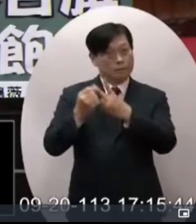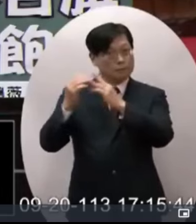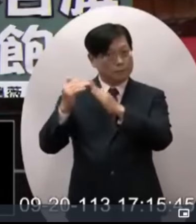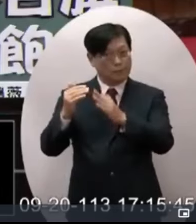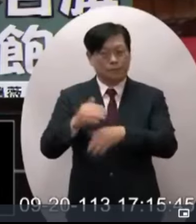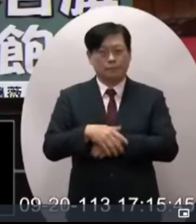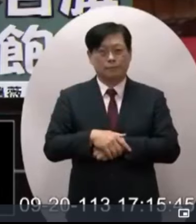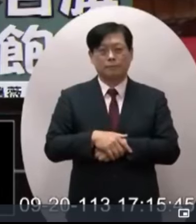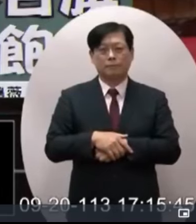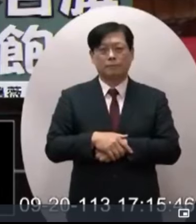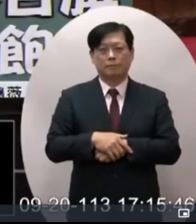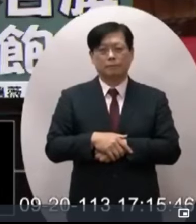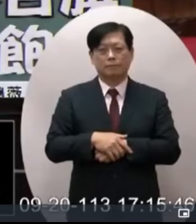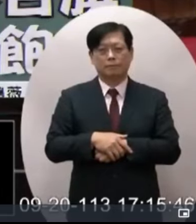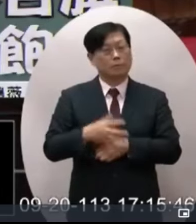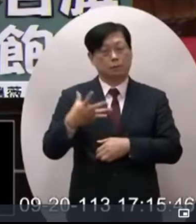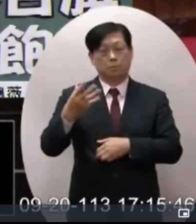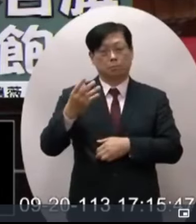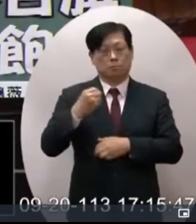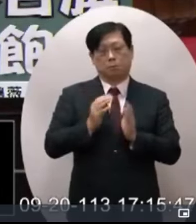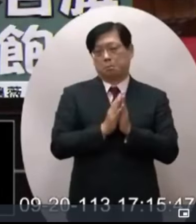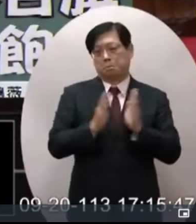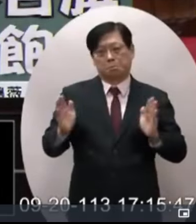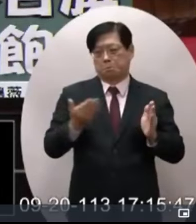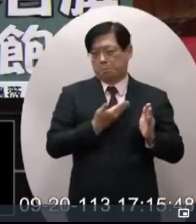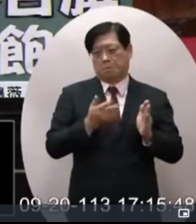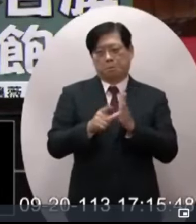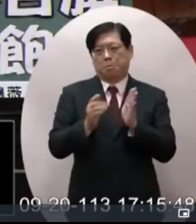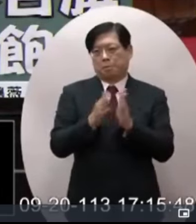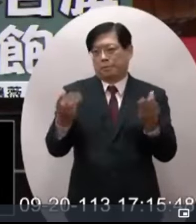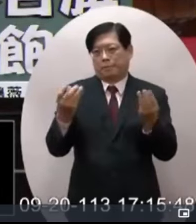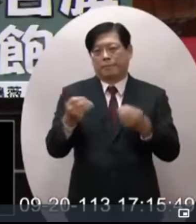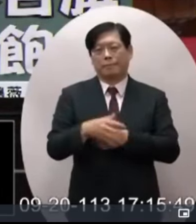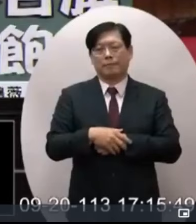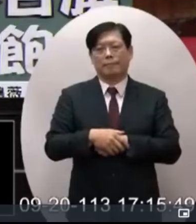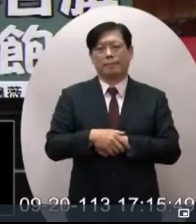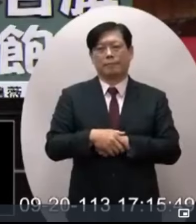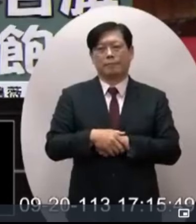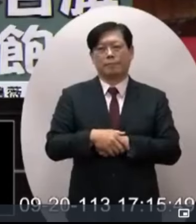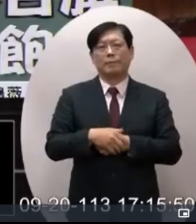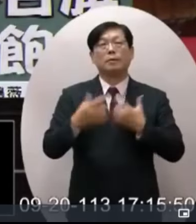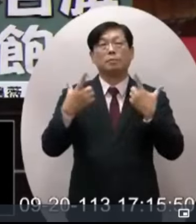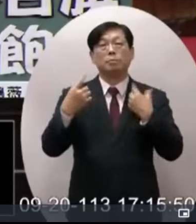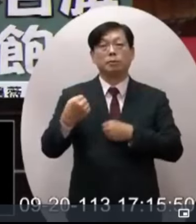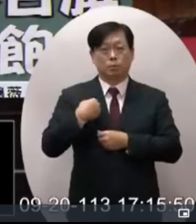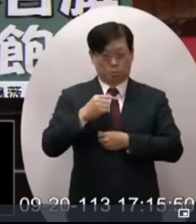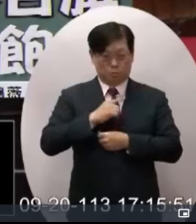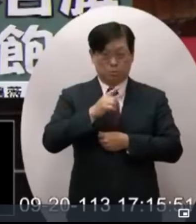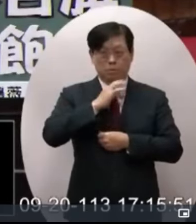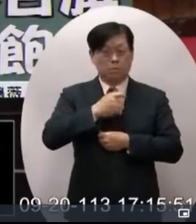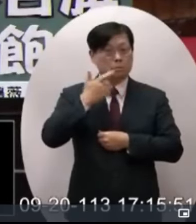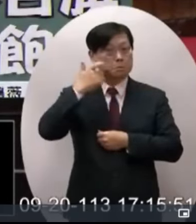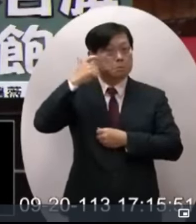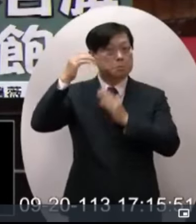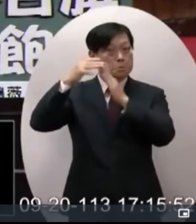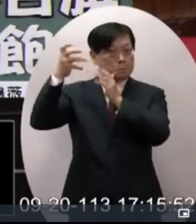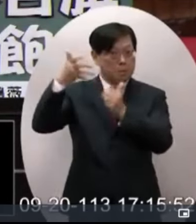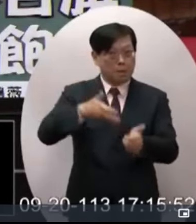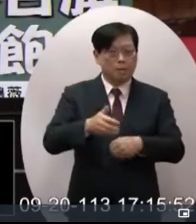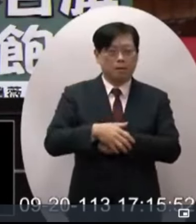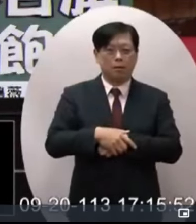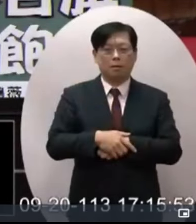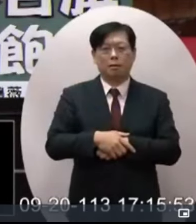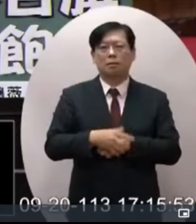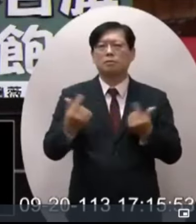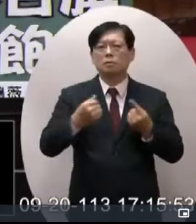好，所以。这个没有宽限期。好，我要讲，原来 我就是有继承祖处。我们很多可